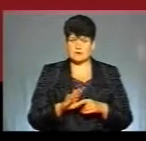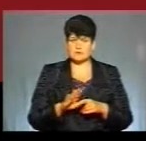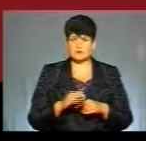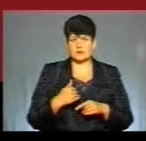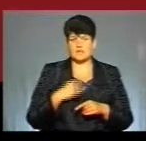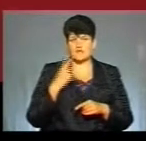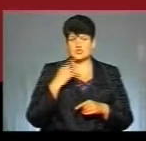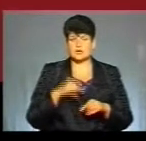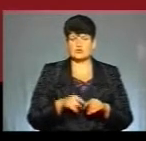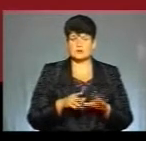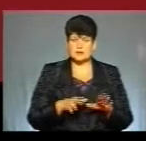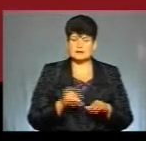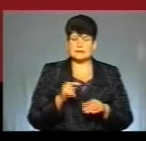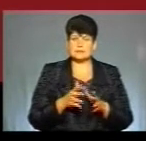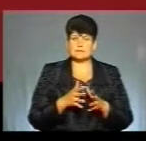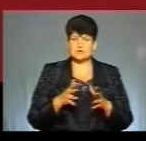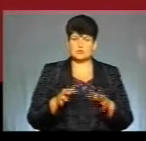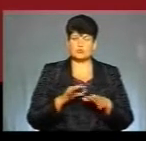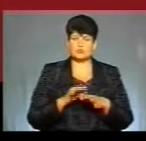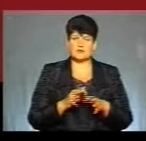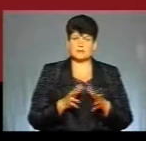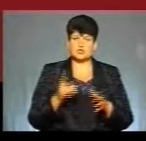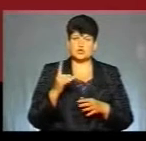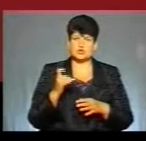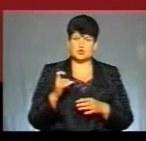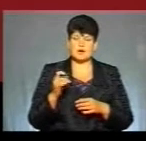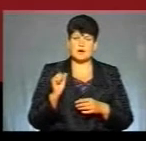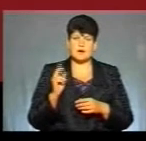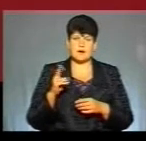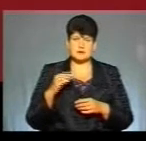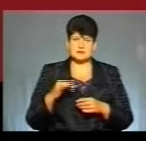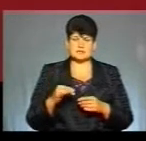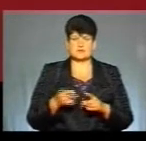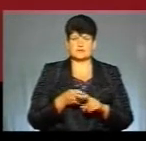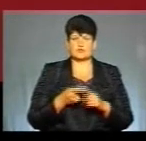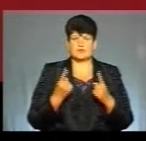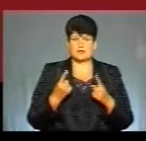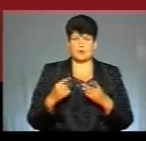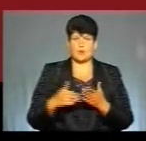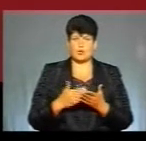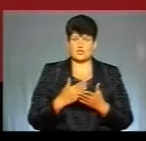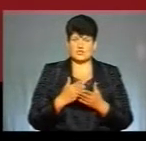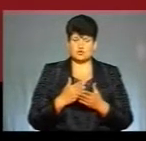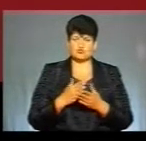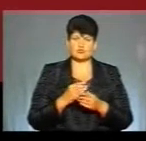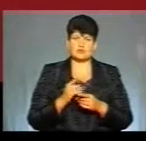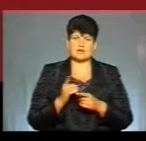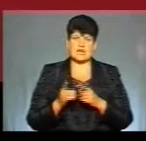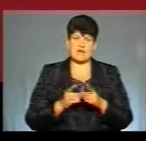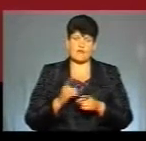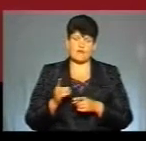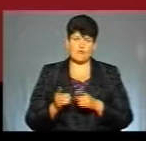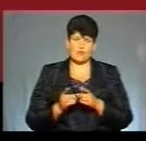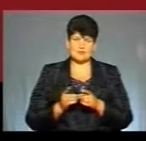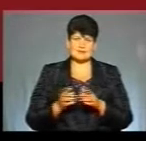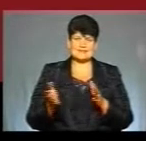рахую. Тим паче, що ми провели більше 100 акцій в рамках великої політичної реформи за зміну там, за